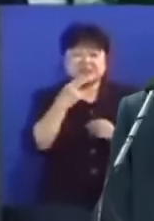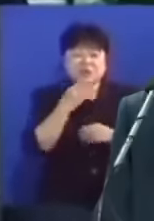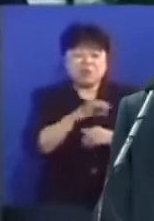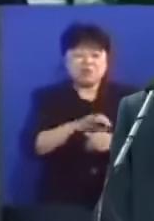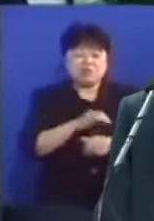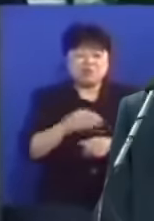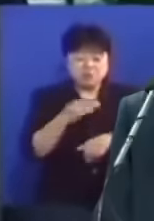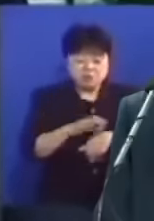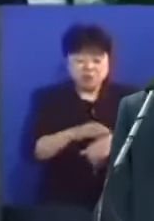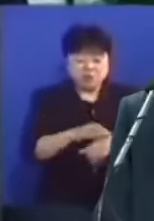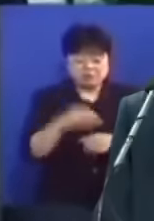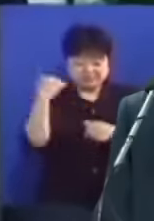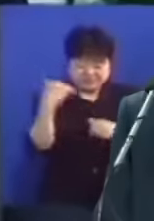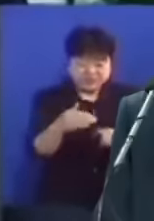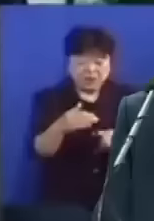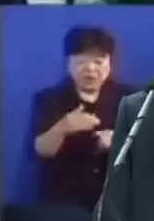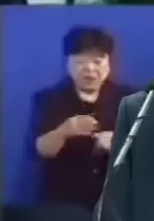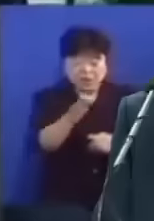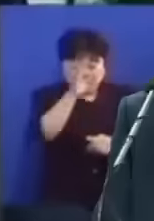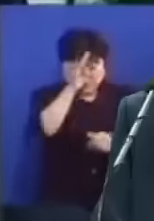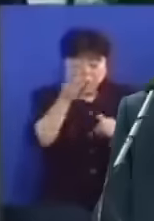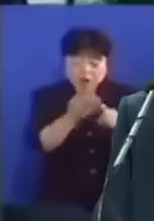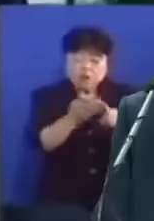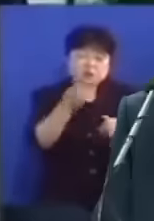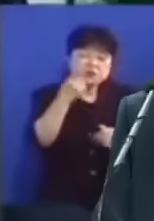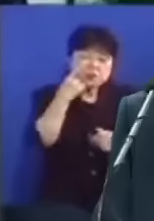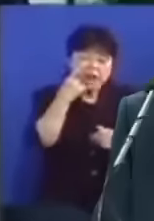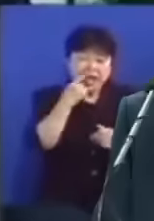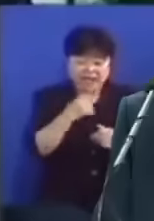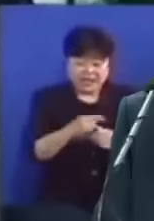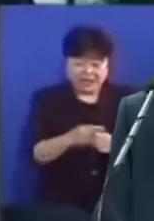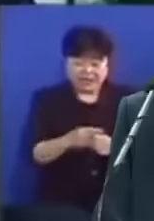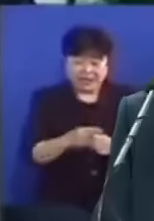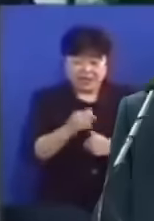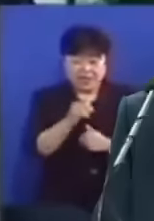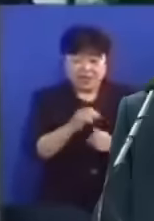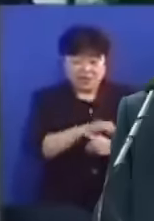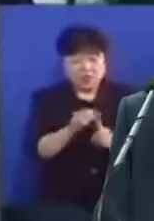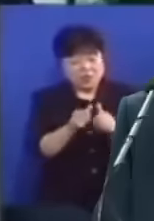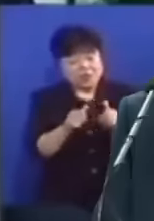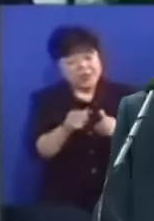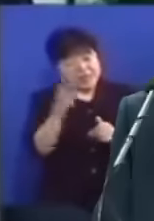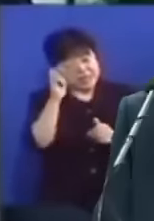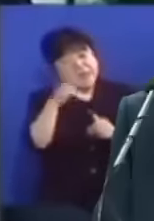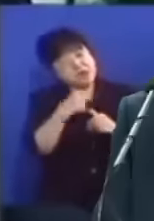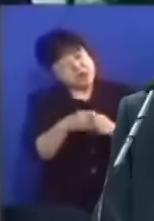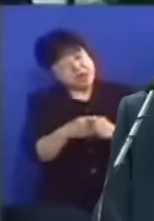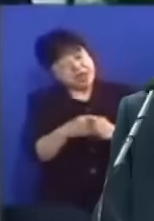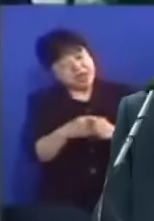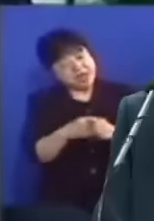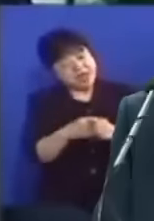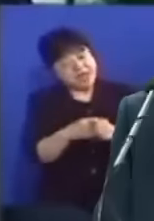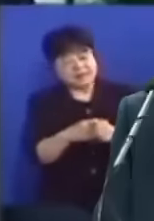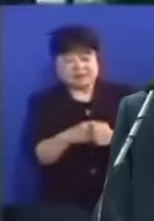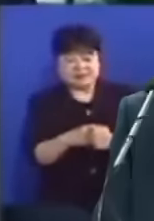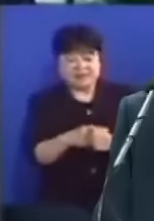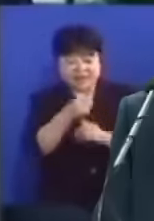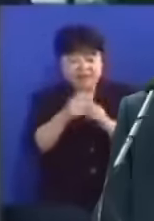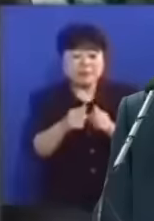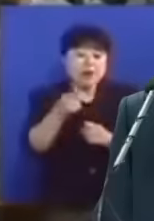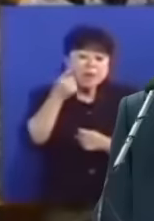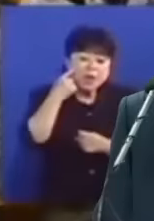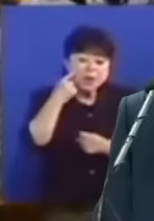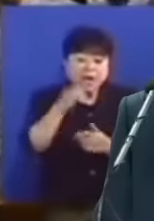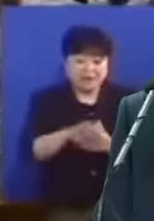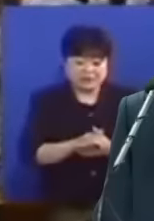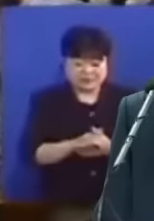몸을 쳐서 온몸이 병들어 죽게 되면 반드시 욕합니다. 어디 그렇게 해봐라. 그래서